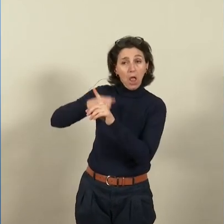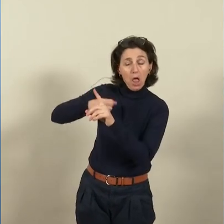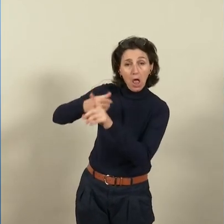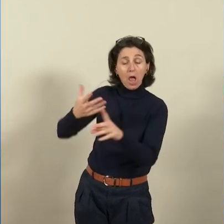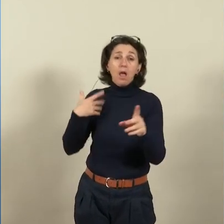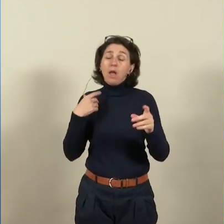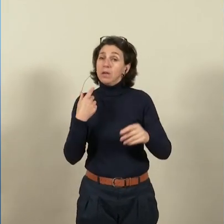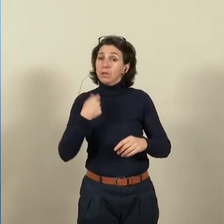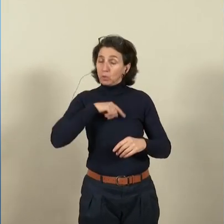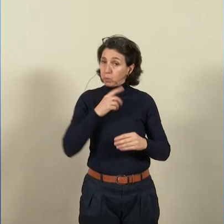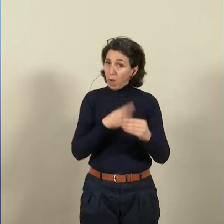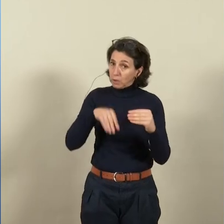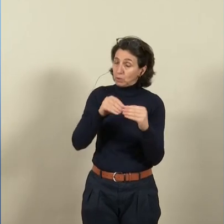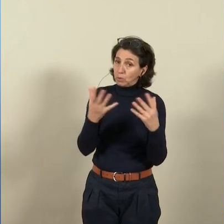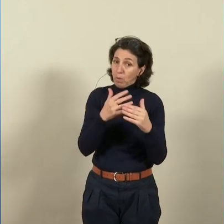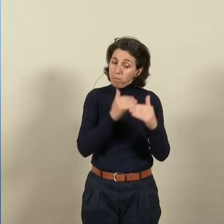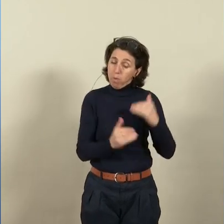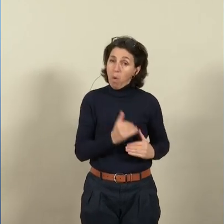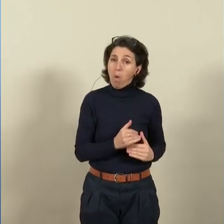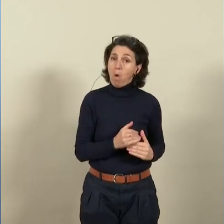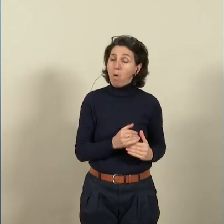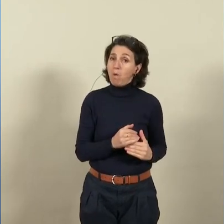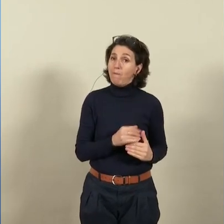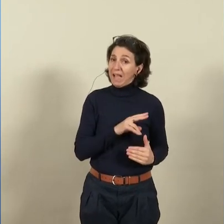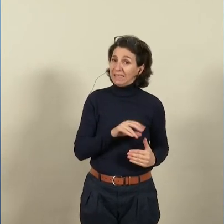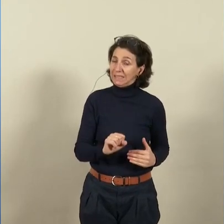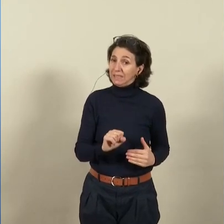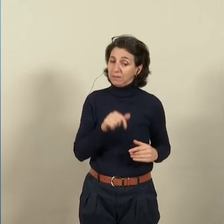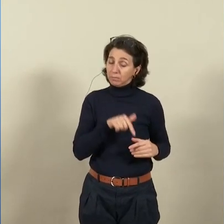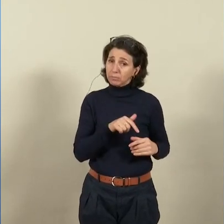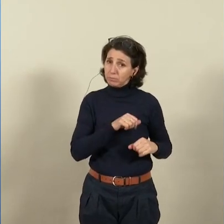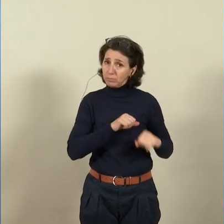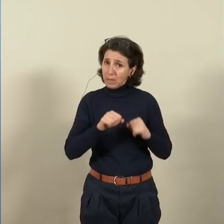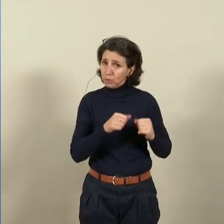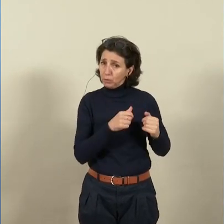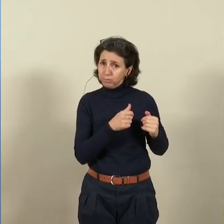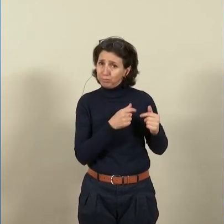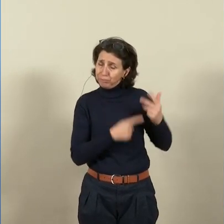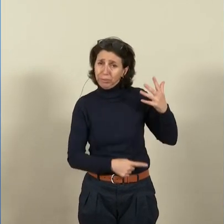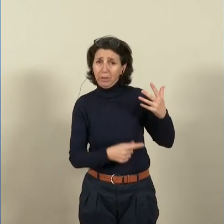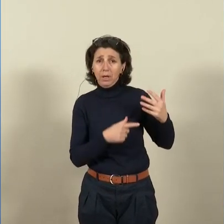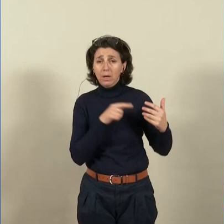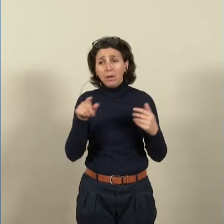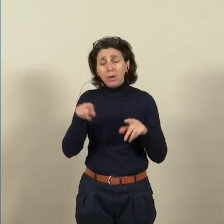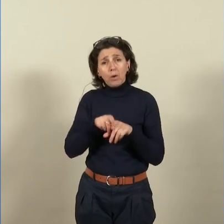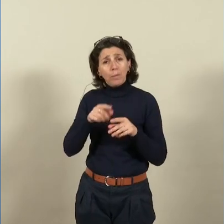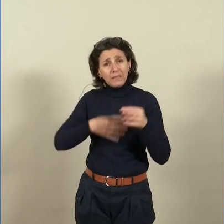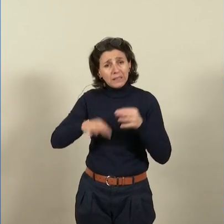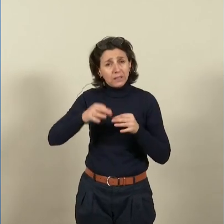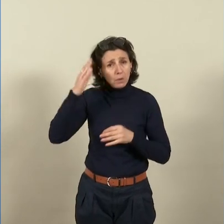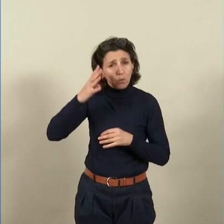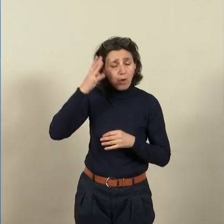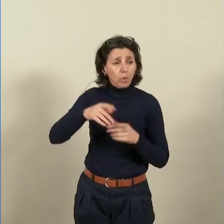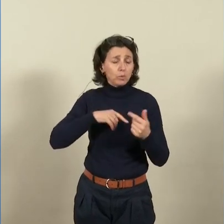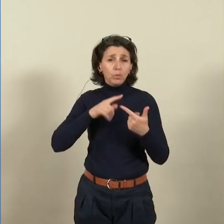rajouter que ce plan est ouvert des actions sont ouvertes à tous et à tous nous avons prévu des cycles de conférences ou